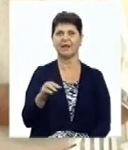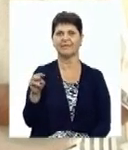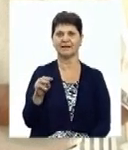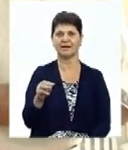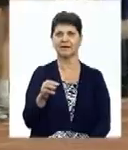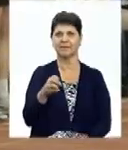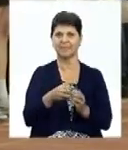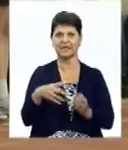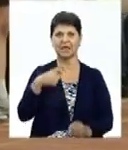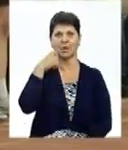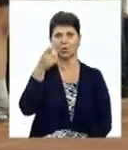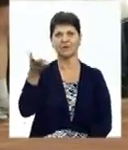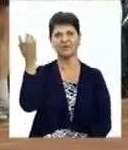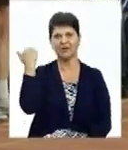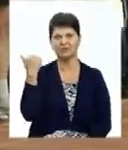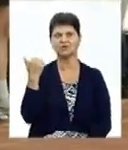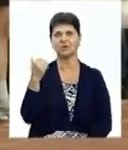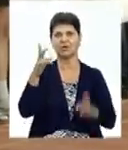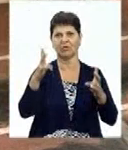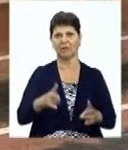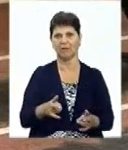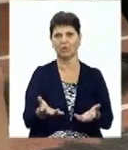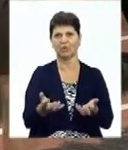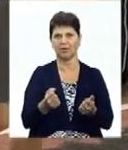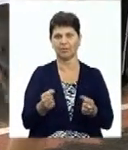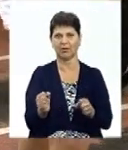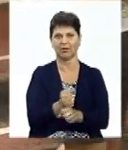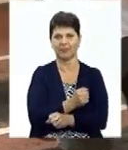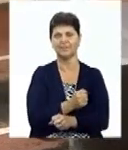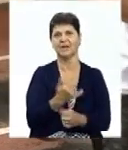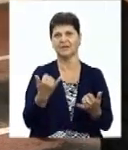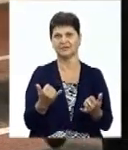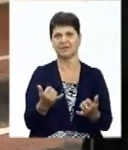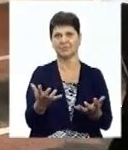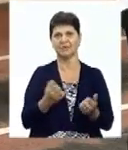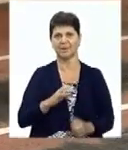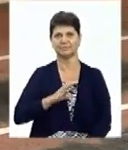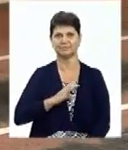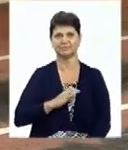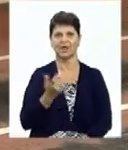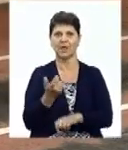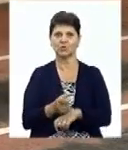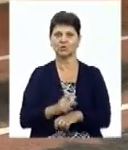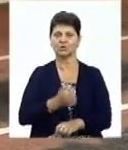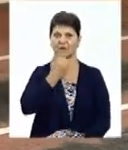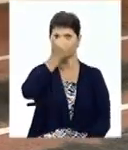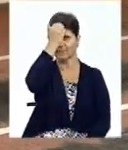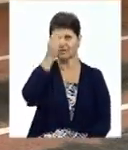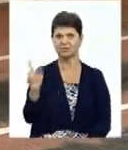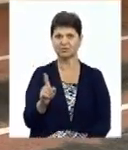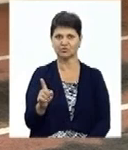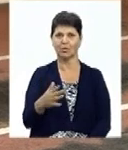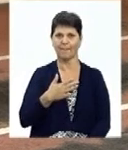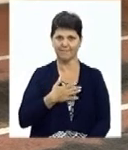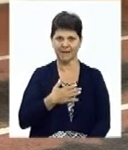травму. Нині традиційний учасник спартакіад. Дуже вдячна, що мені запропонували в свій